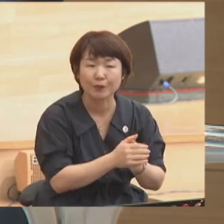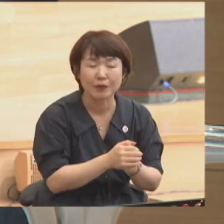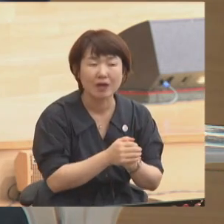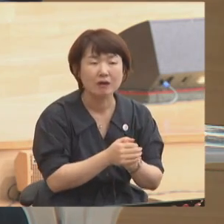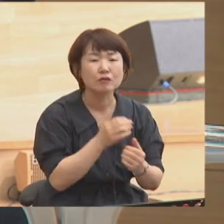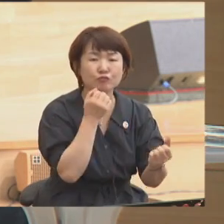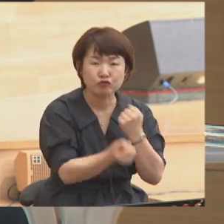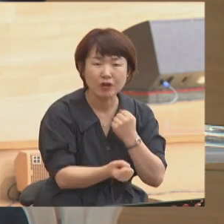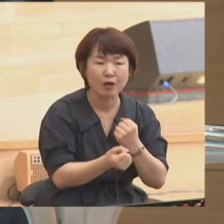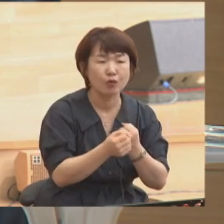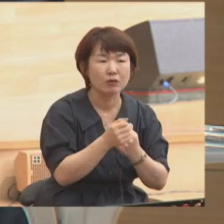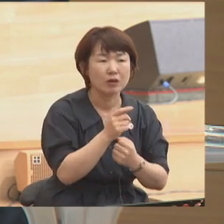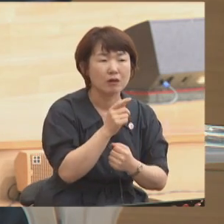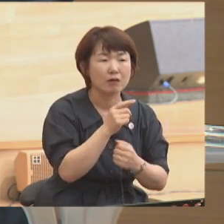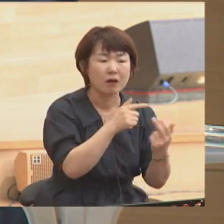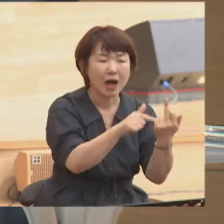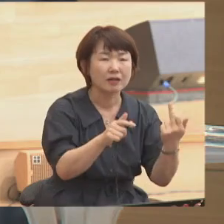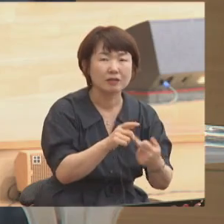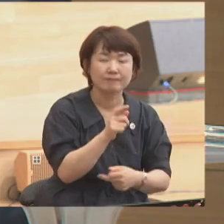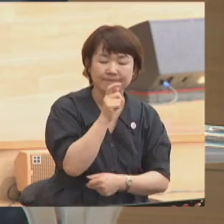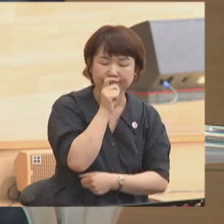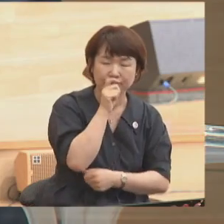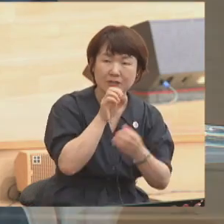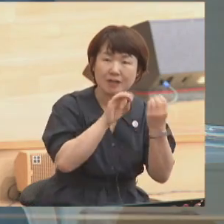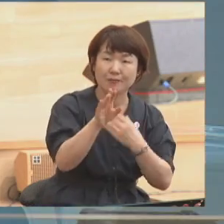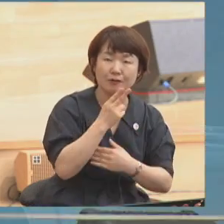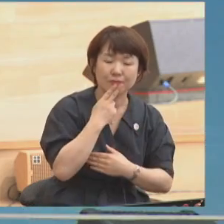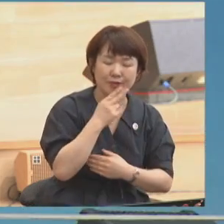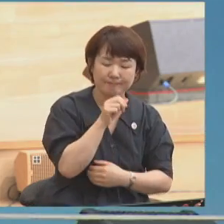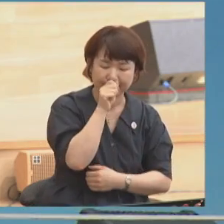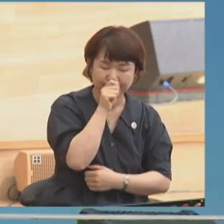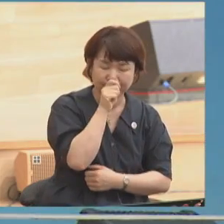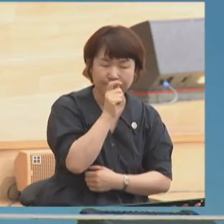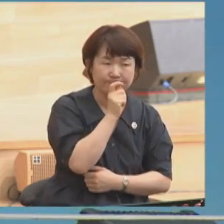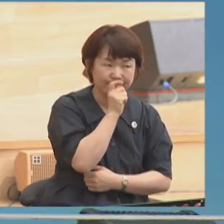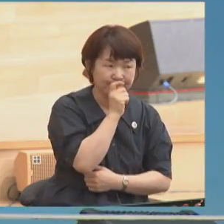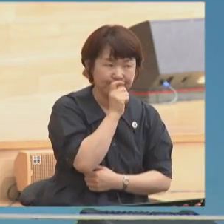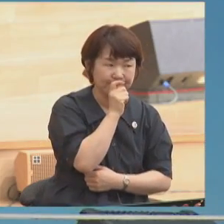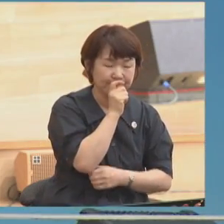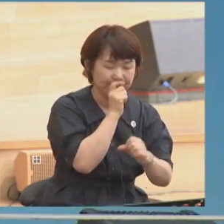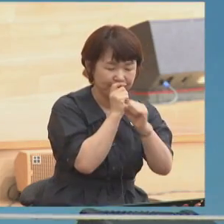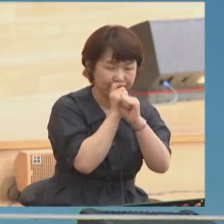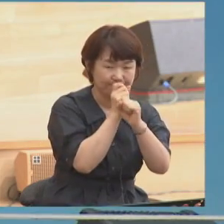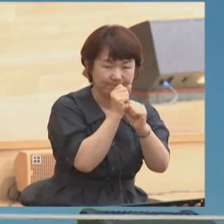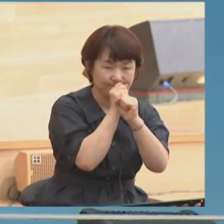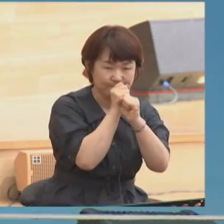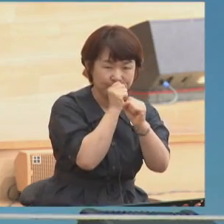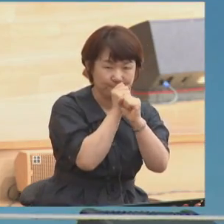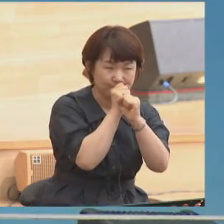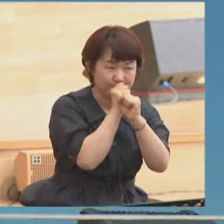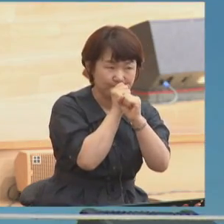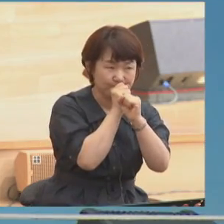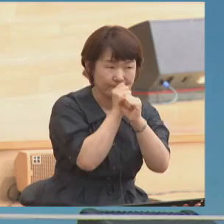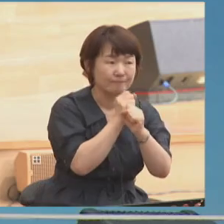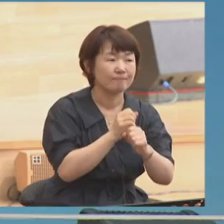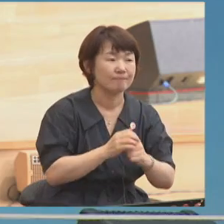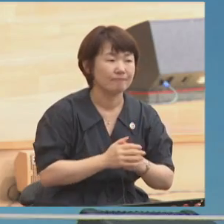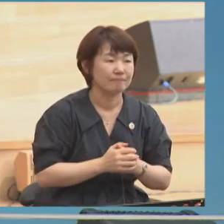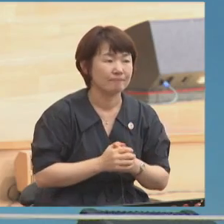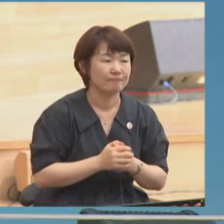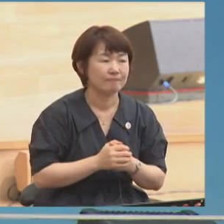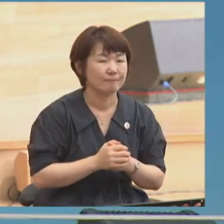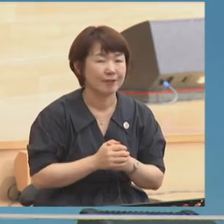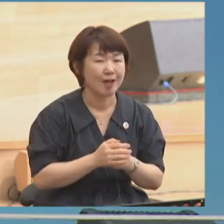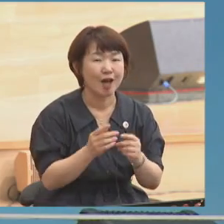가인은 대답이 없어. 반응도 없어. 입을 꾹 다물고 있는 거예요.